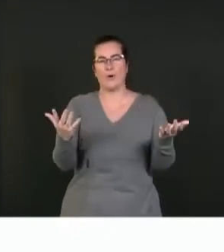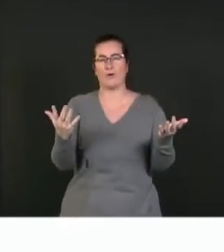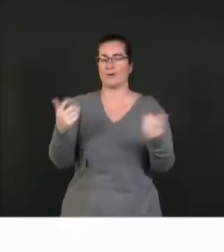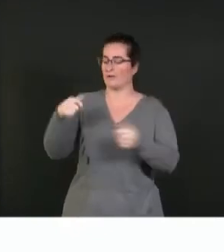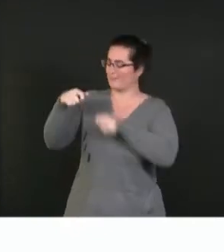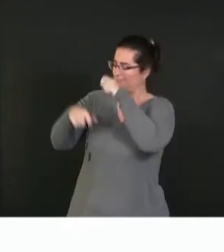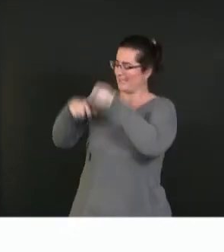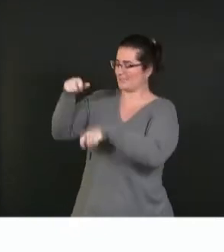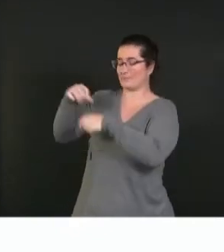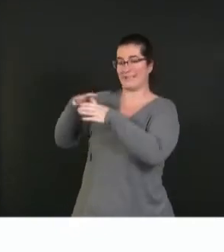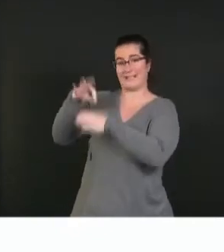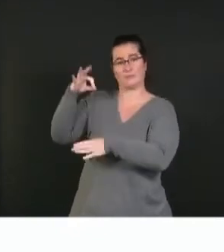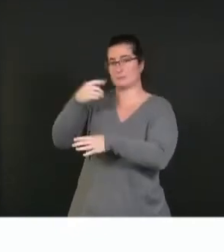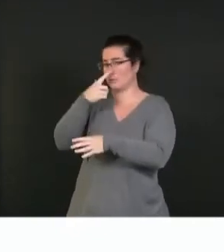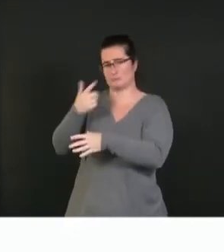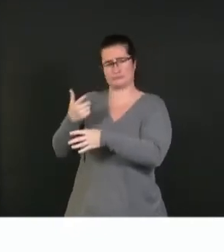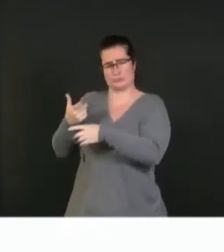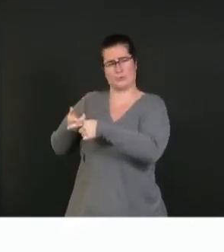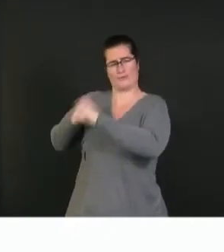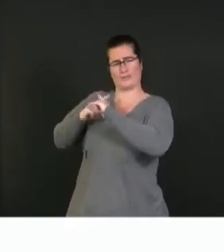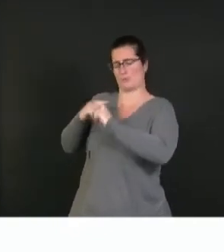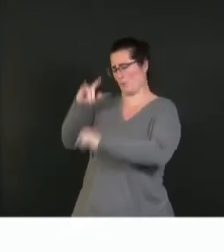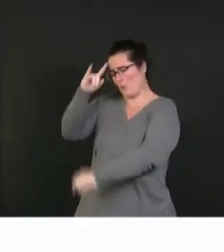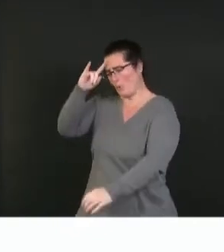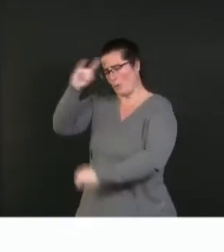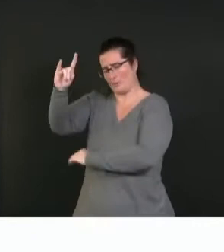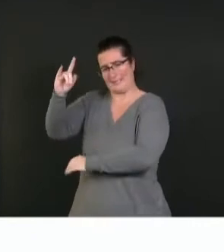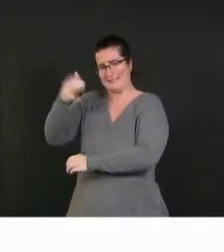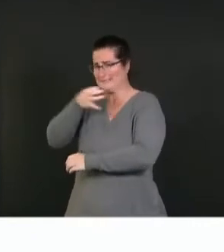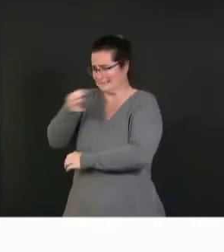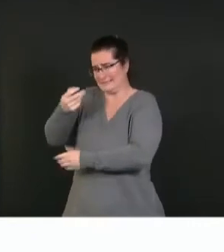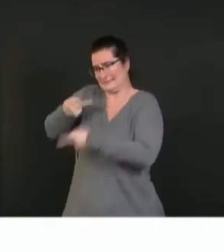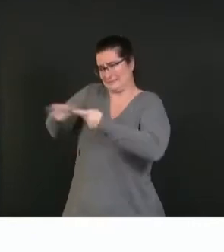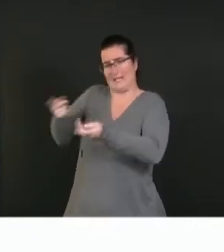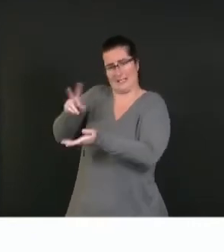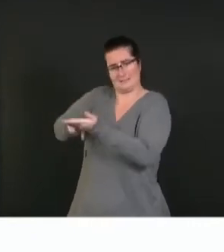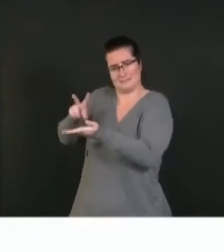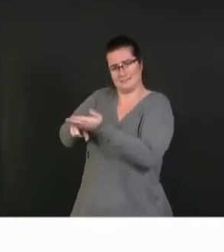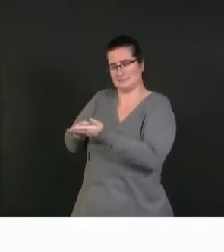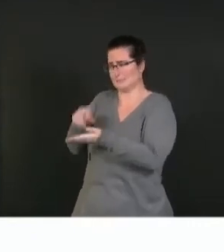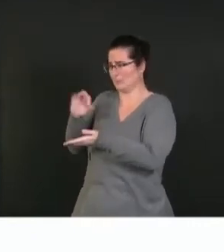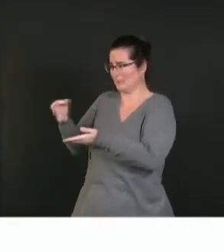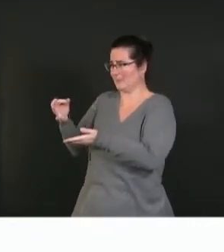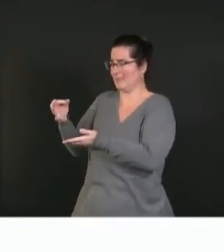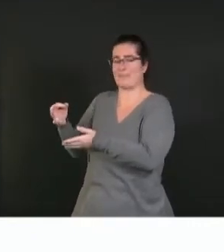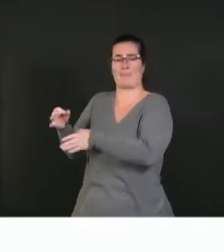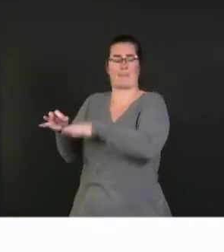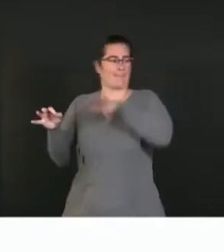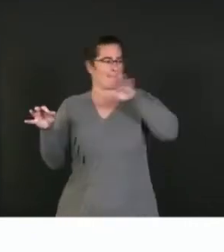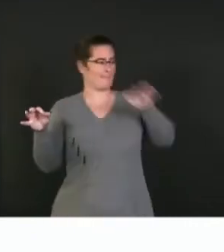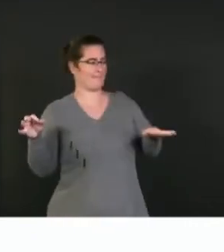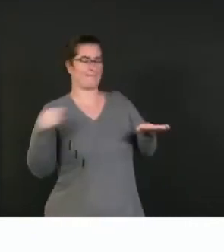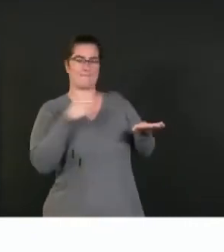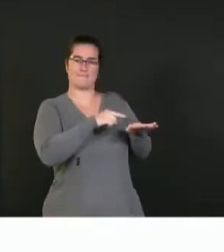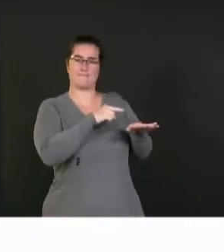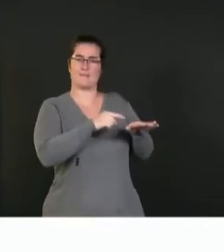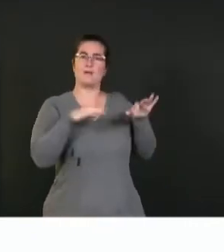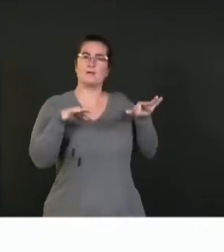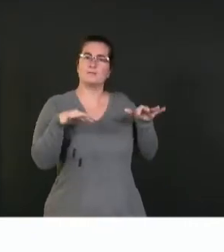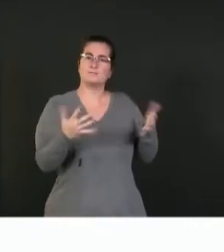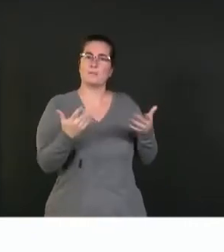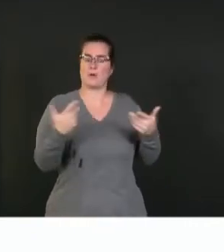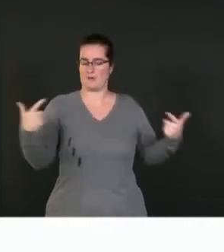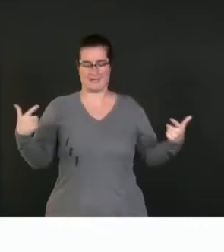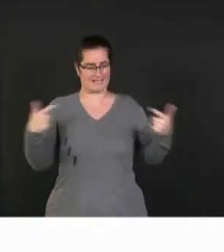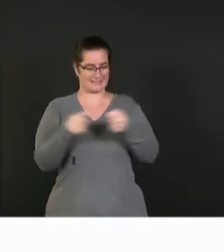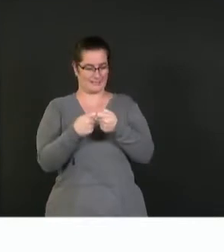des élus, dont je ne doute pas qu'elle soit sincère, parce que j'en doute pas effectivement, mais d'un côté, comment combiner cette